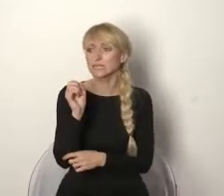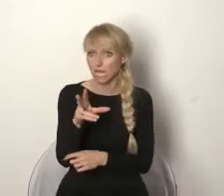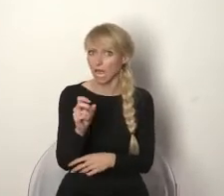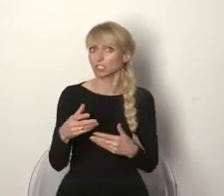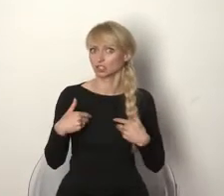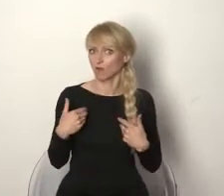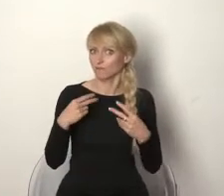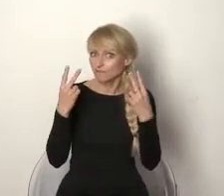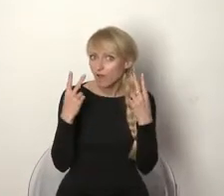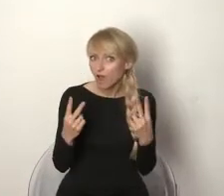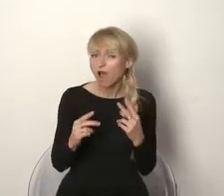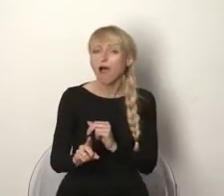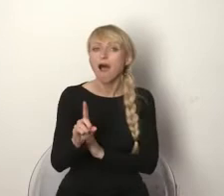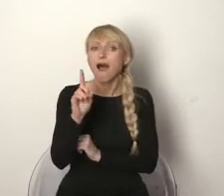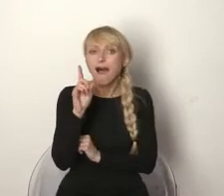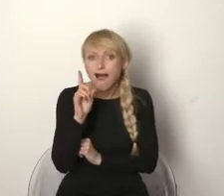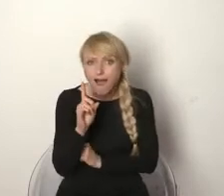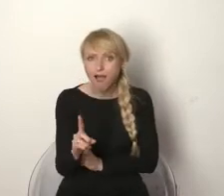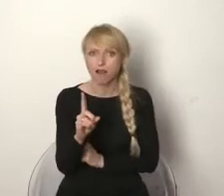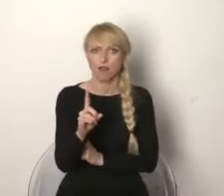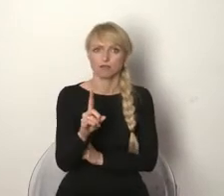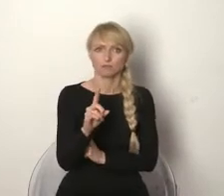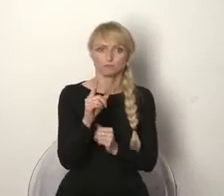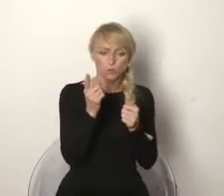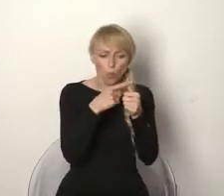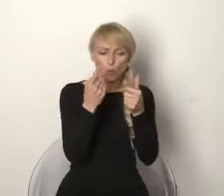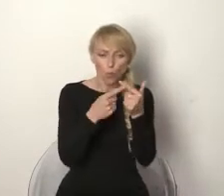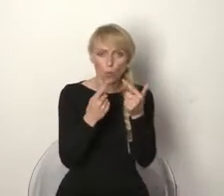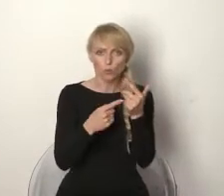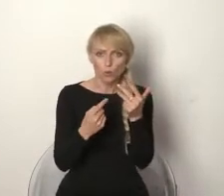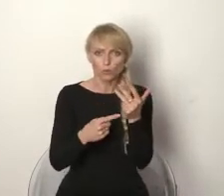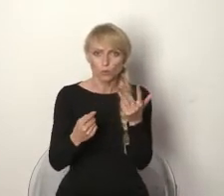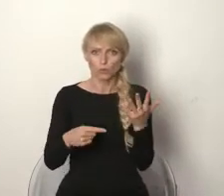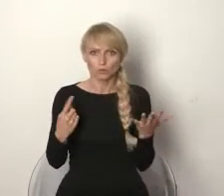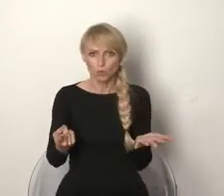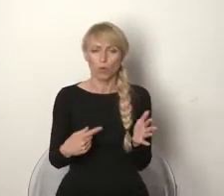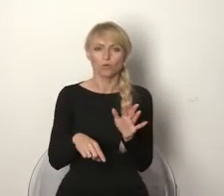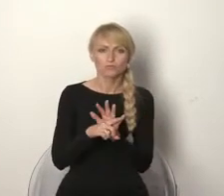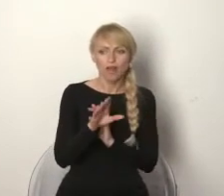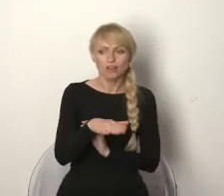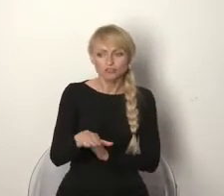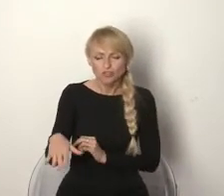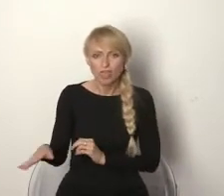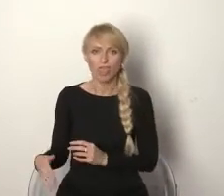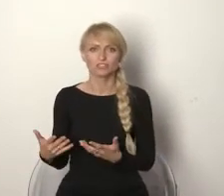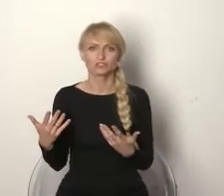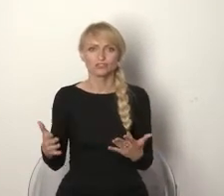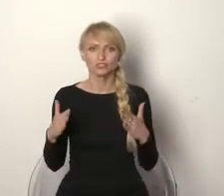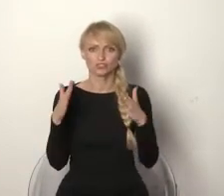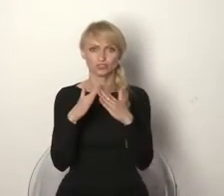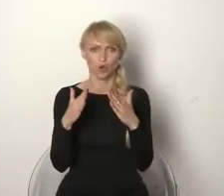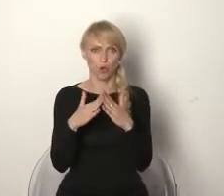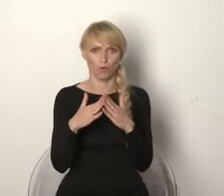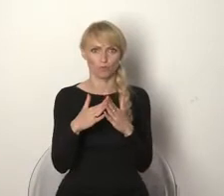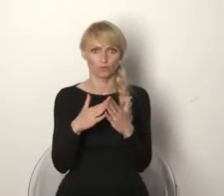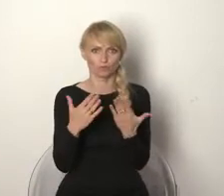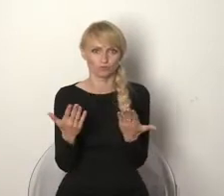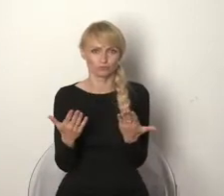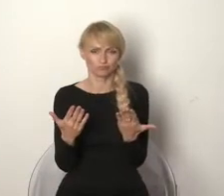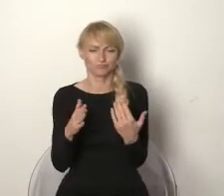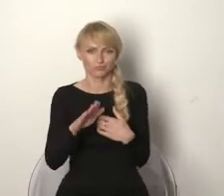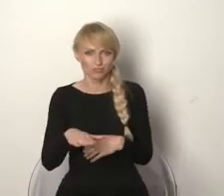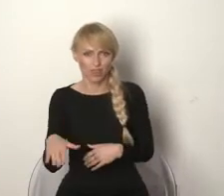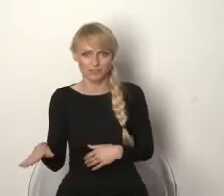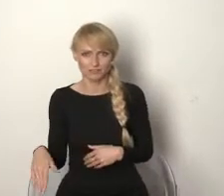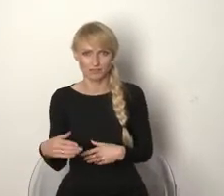zapełnić, czy właśnie spełniać marzenia, bo często jest takie podejście, no dla dzieci z domów dziecka to chyba nie jest najważniejsze, żeby one mogły realizować swoje